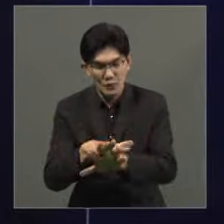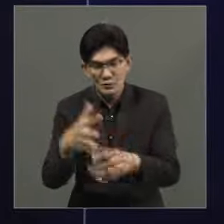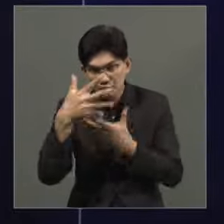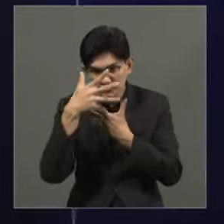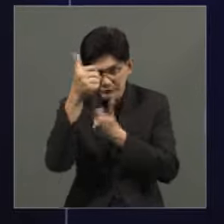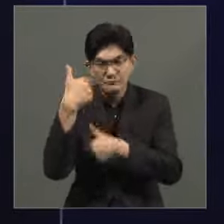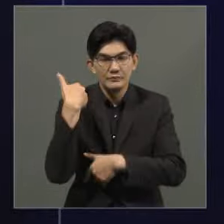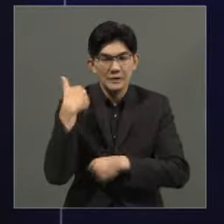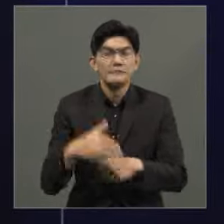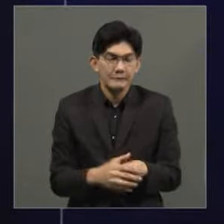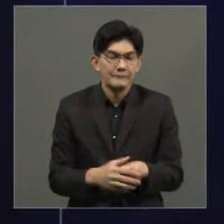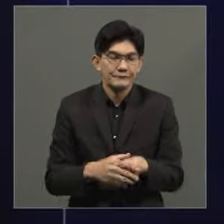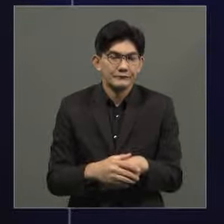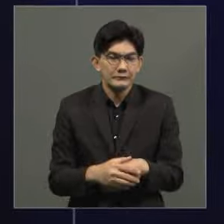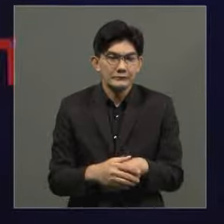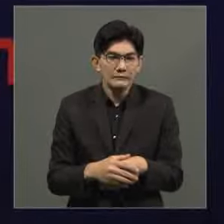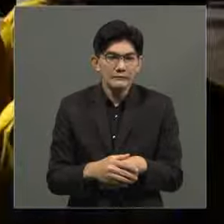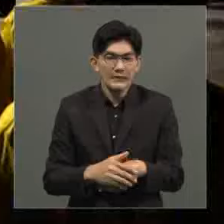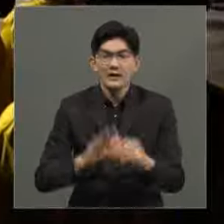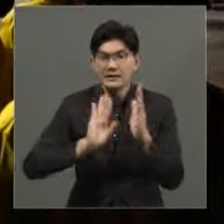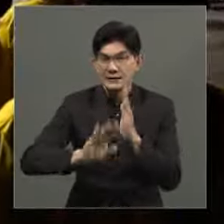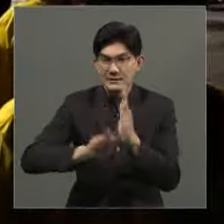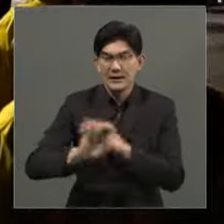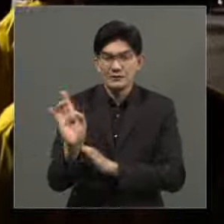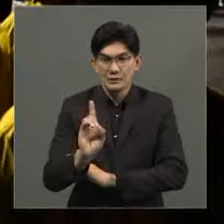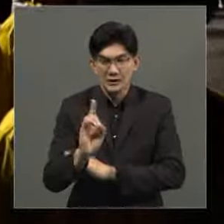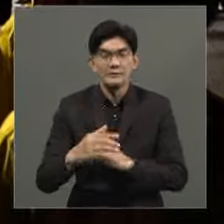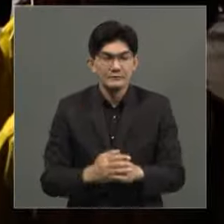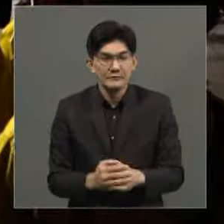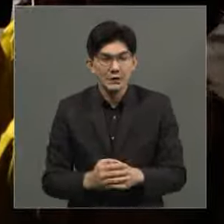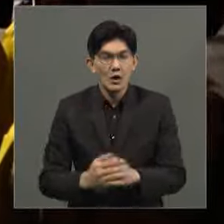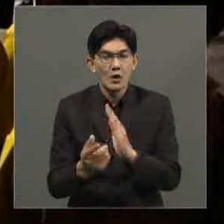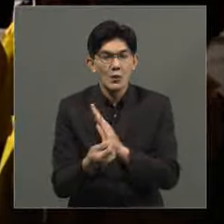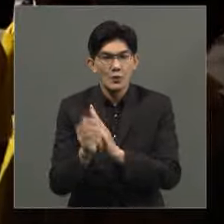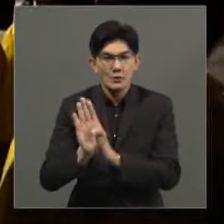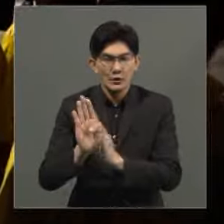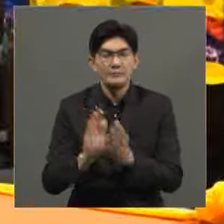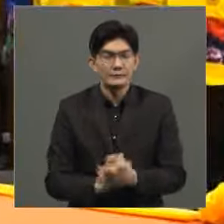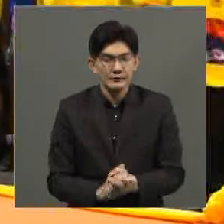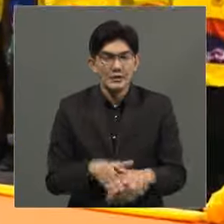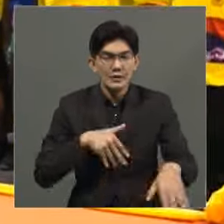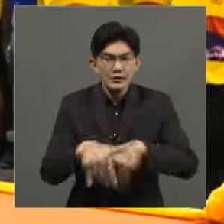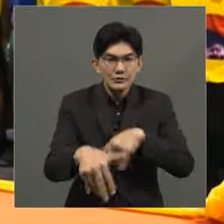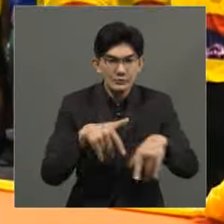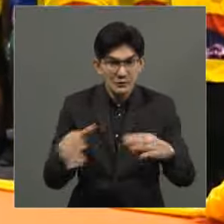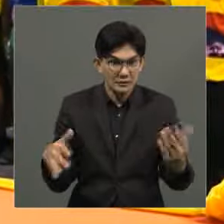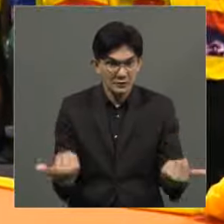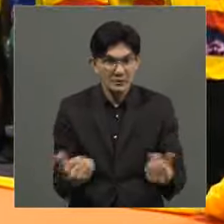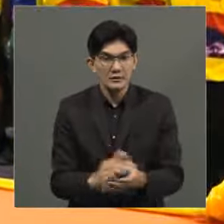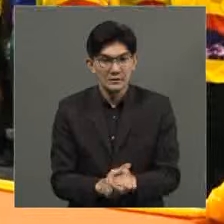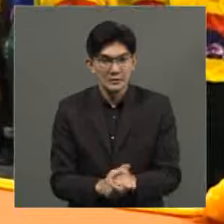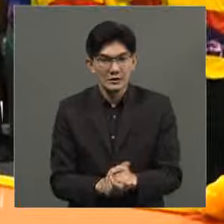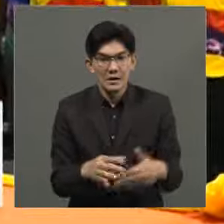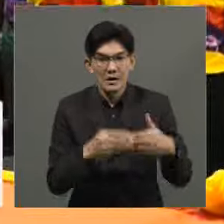เลยครับพคุณผู้ชมไปดูบรรยากาศทางภาคอีสานกันบ้างค่ะเริ่มกันที่จังหวัดอุบลราชธานีนะคะพี่น้องประชาชนต่างก็พา